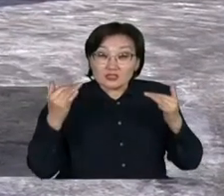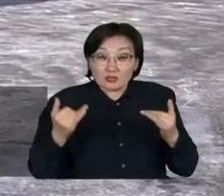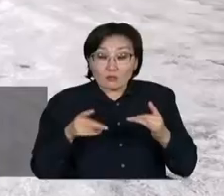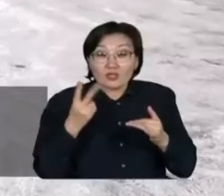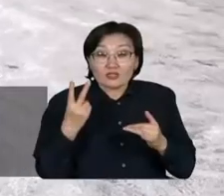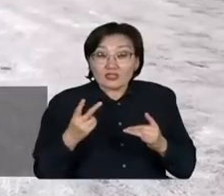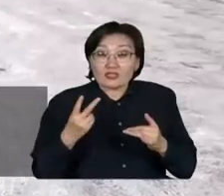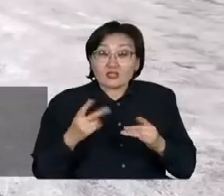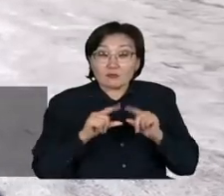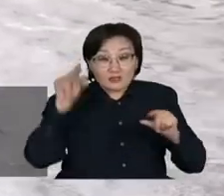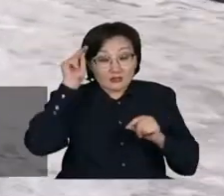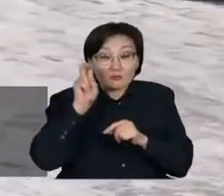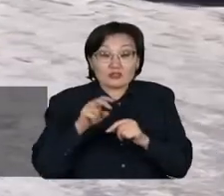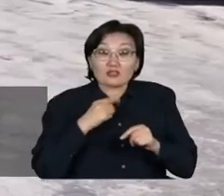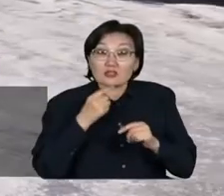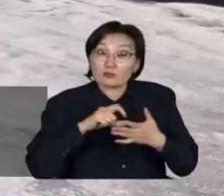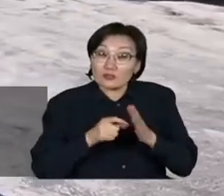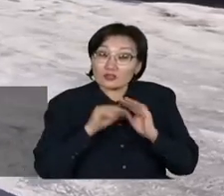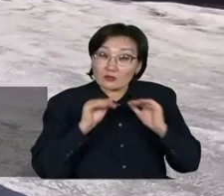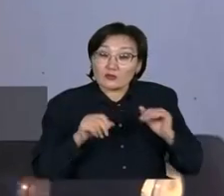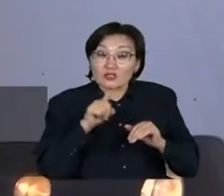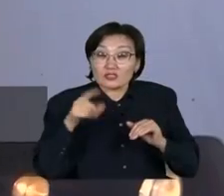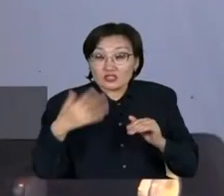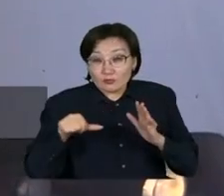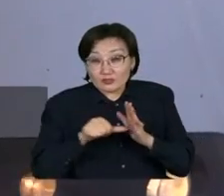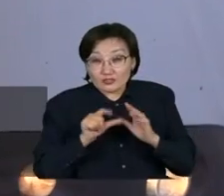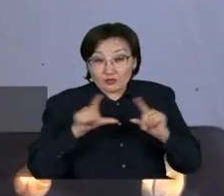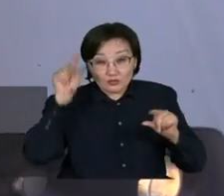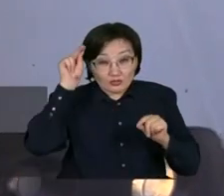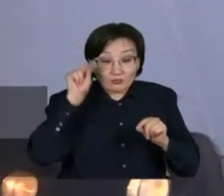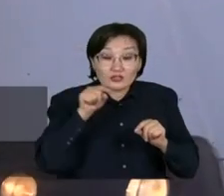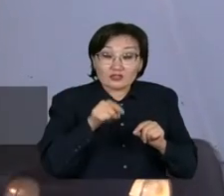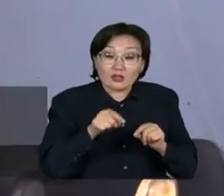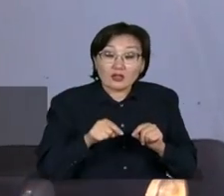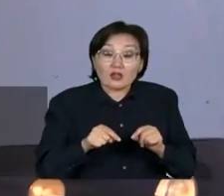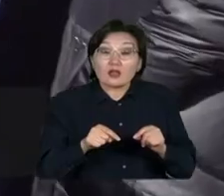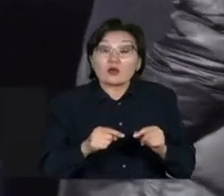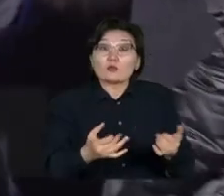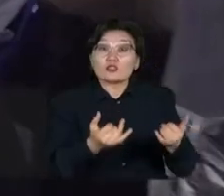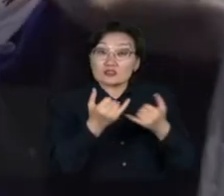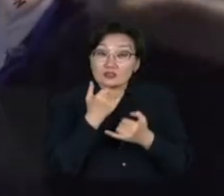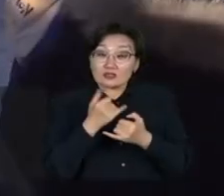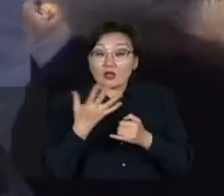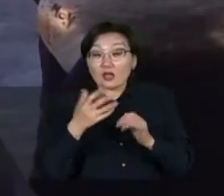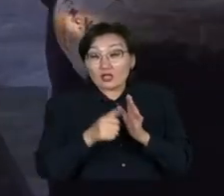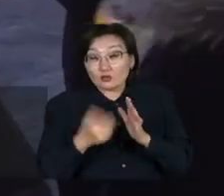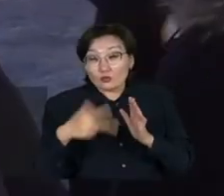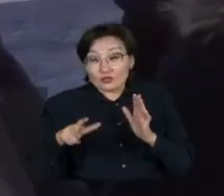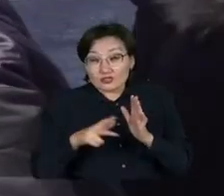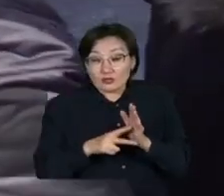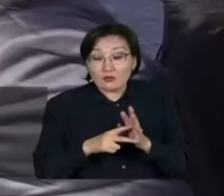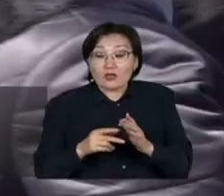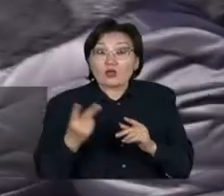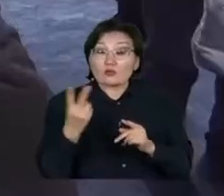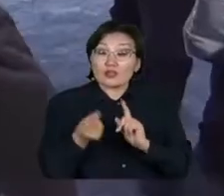екі жақта білім алып жүр. Бастауыш сынып оқушыларын номер 56-шы мектеп-лицейі қонақ қылыпты. 638 оқушы қос